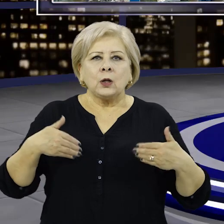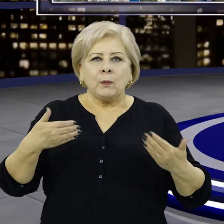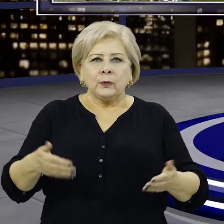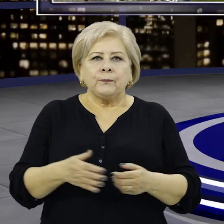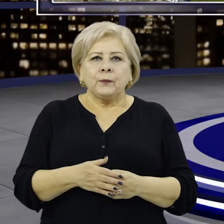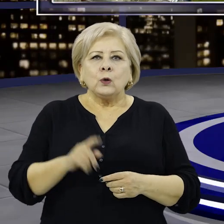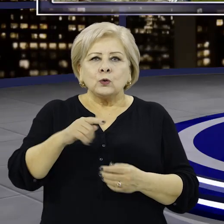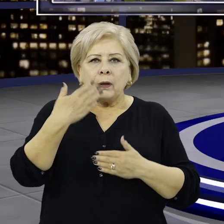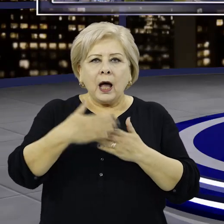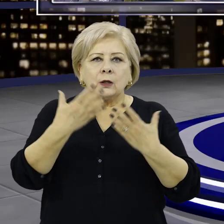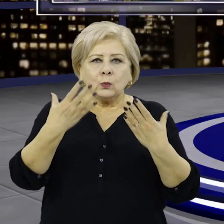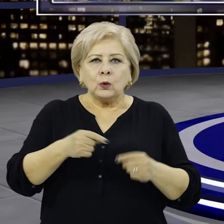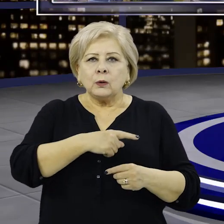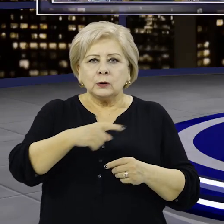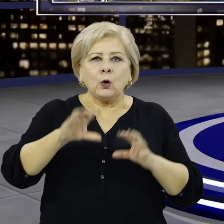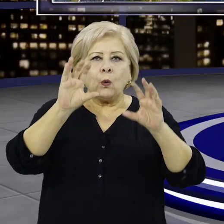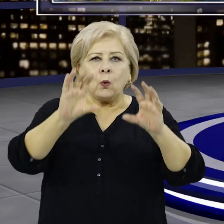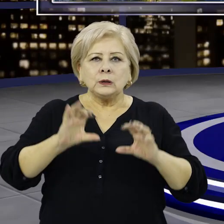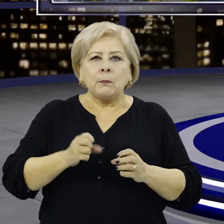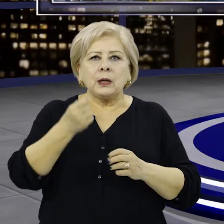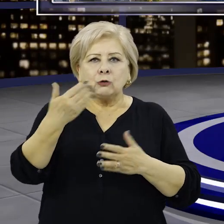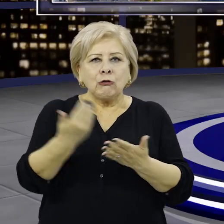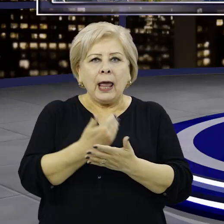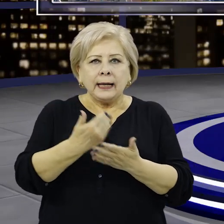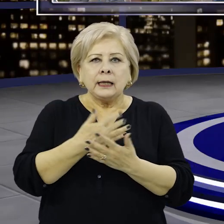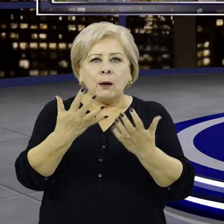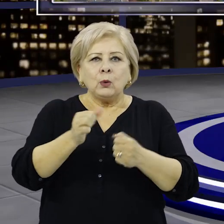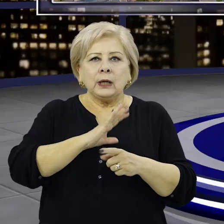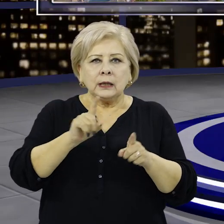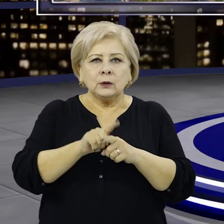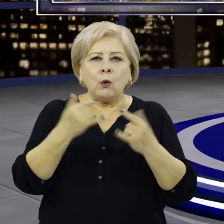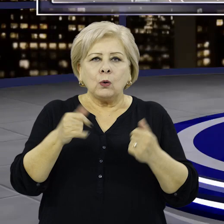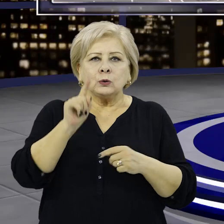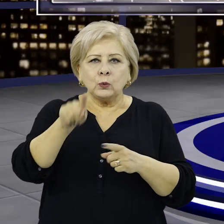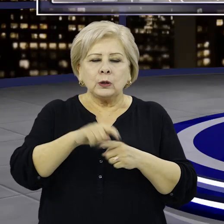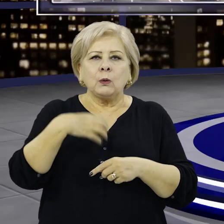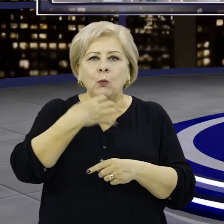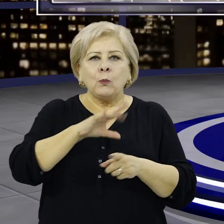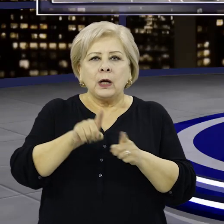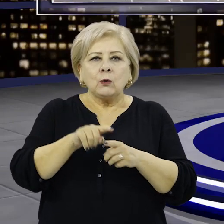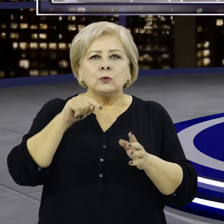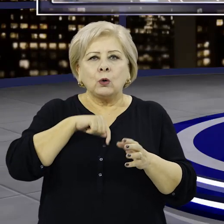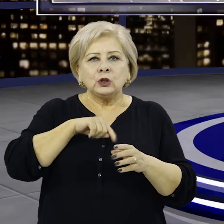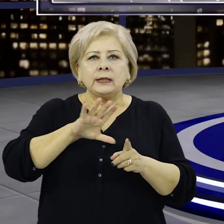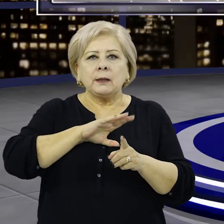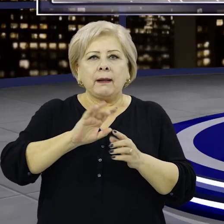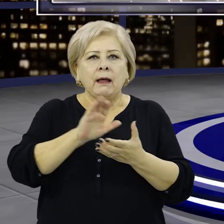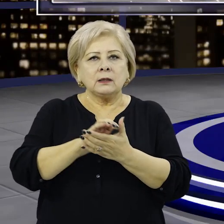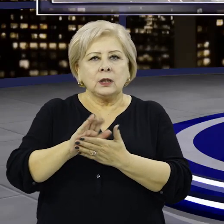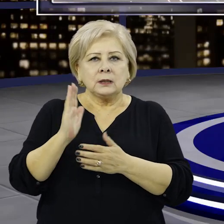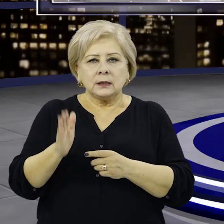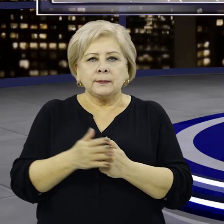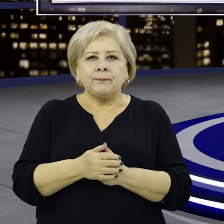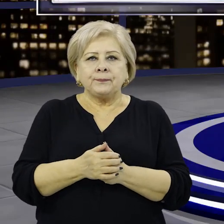Assalomu alaykum. Ushbu yaqin kunlar davomida qonunchiligimizda bir qator yangiliklar qabul qilindi. Hozir ularning eng muhimlari va o'ziga xos jihatlari bilan